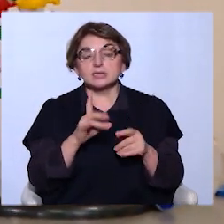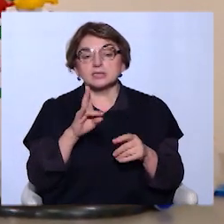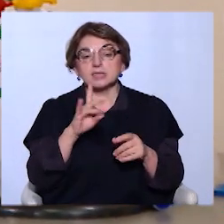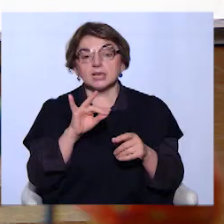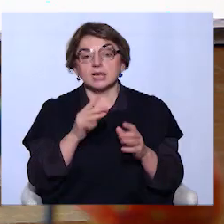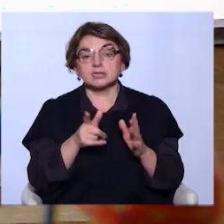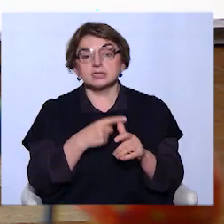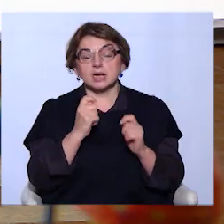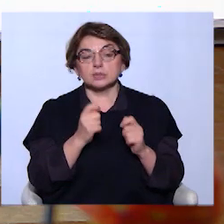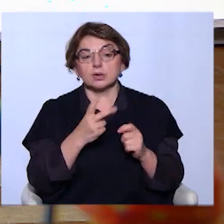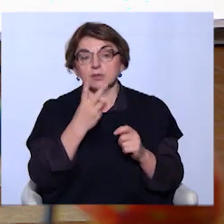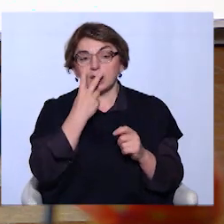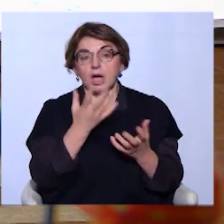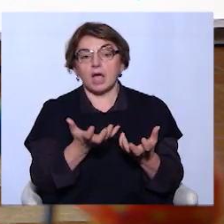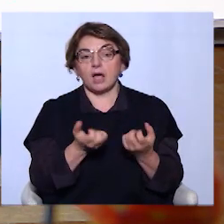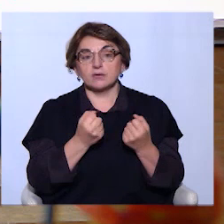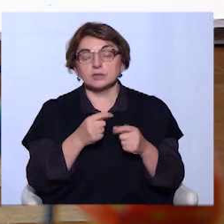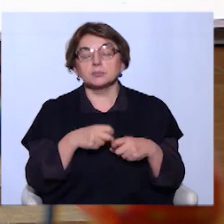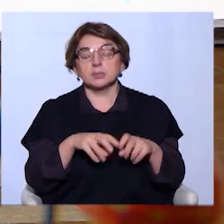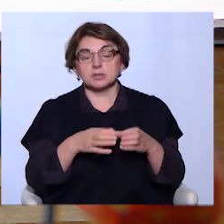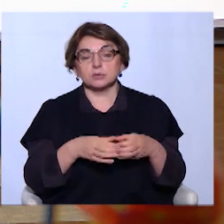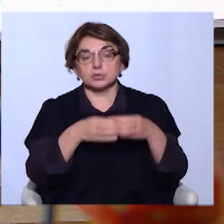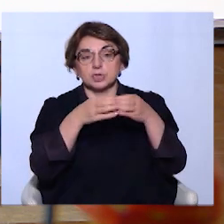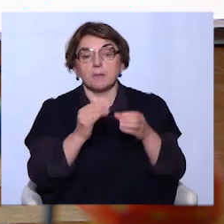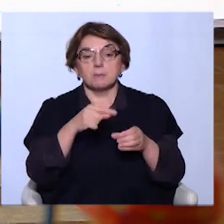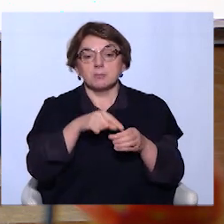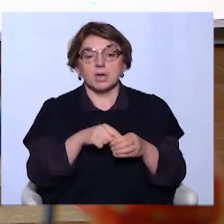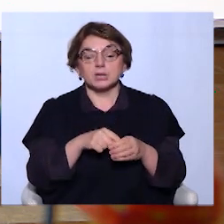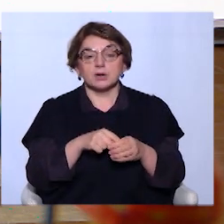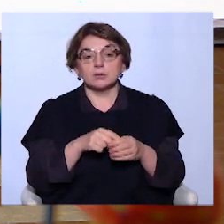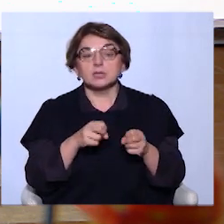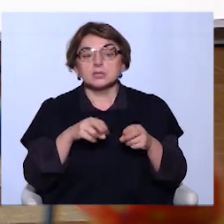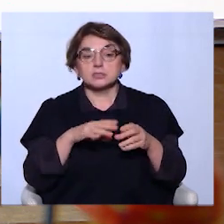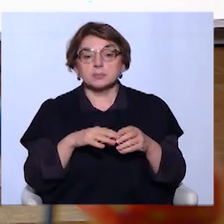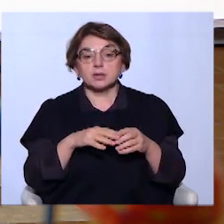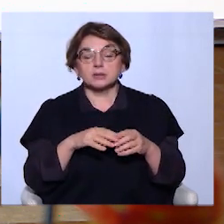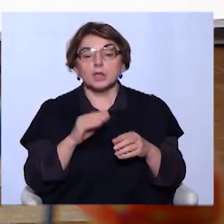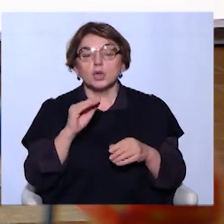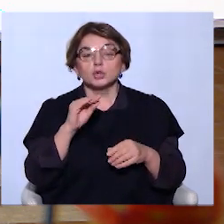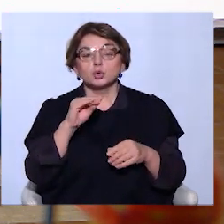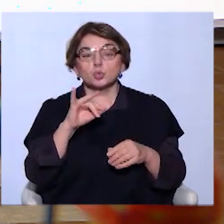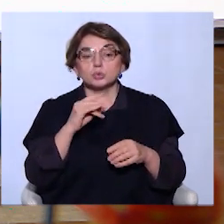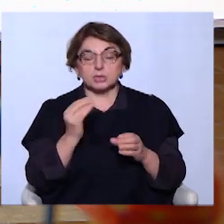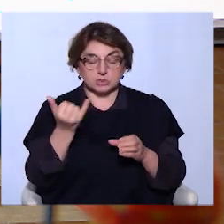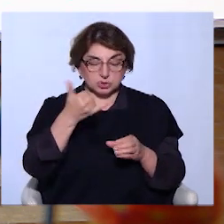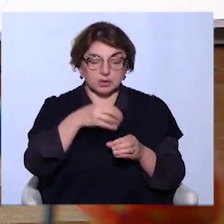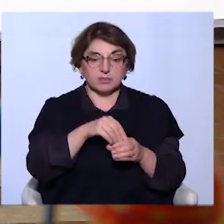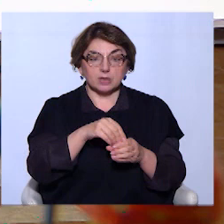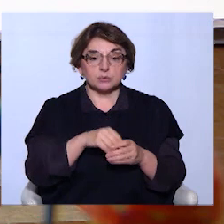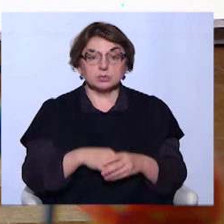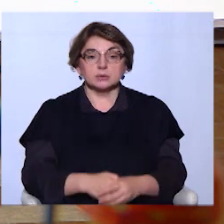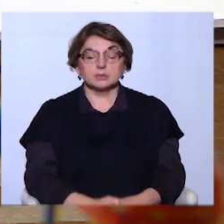ეწოდება. მოდით ავიღოთ სინჯარა, მასში განზავებული ტუტე მოვათავსოთ.